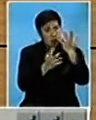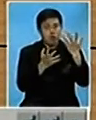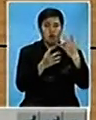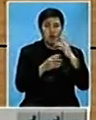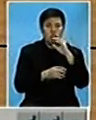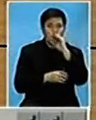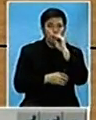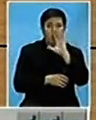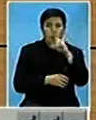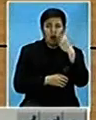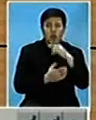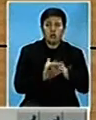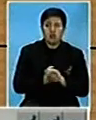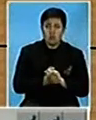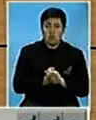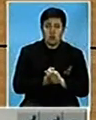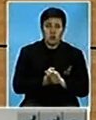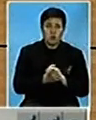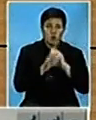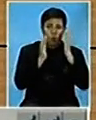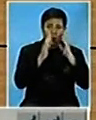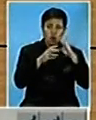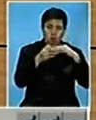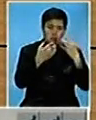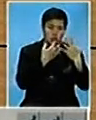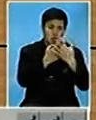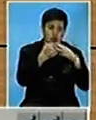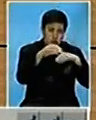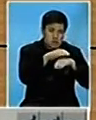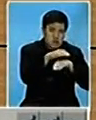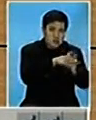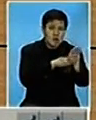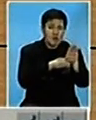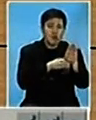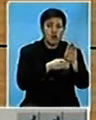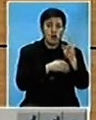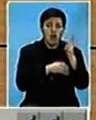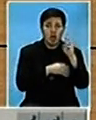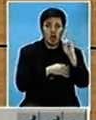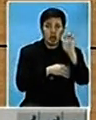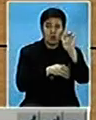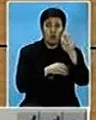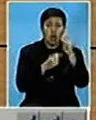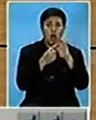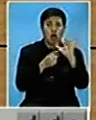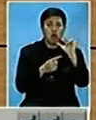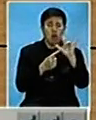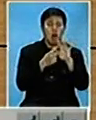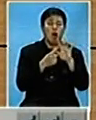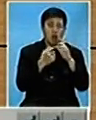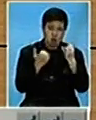ของนักโทษที่หลบหนีคดีอาญาอยู่นอกประเทศครับแล้วนำมาใช้กันในสภาผู้แทนราษฎร